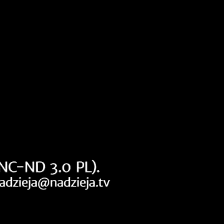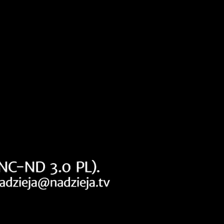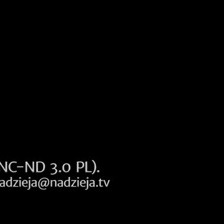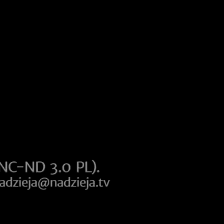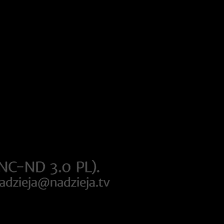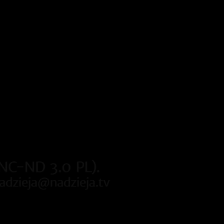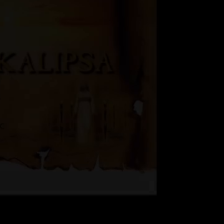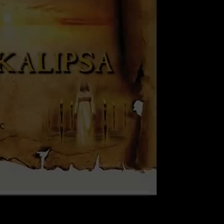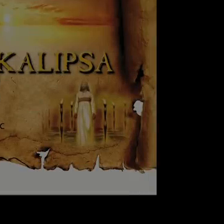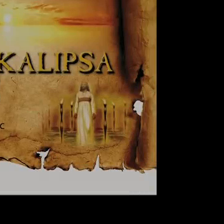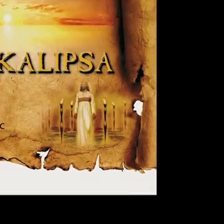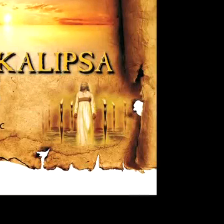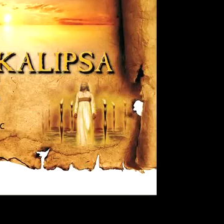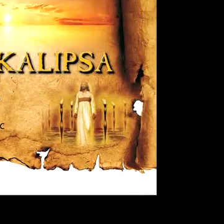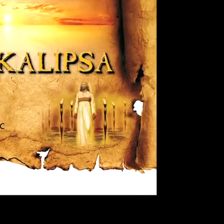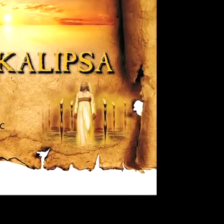Dziękujemy.